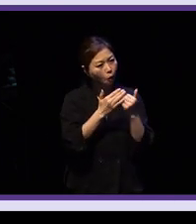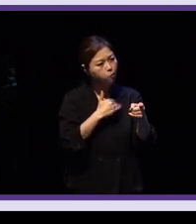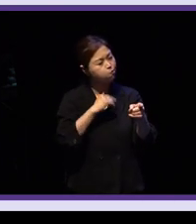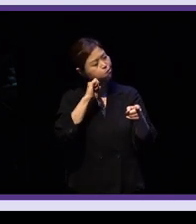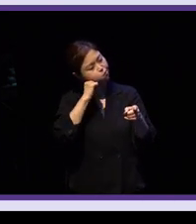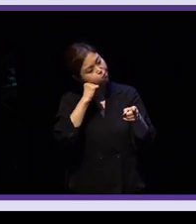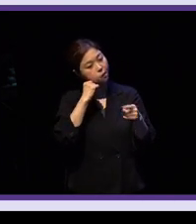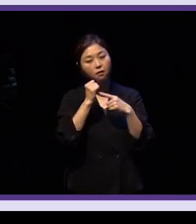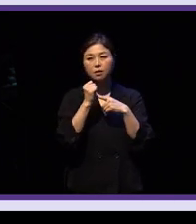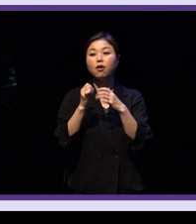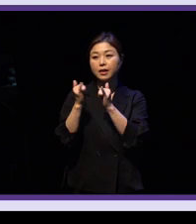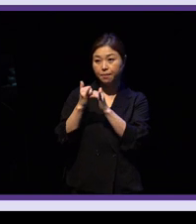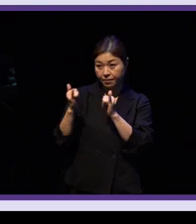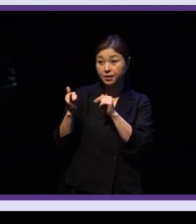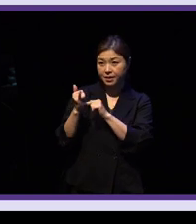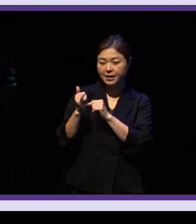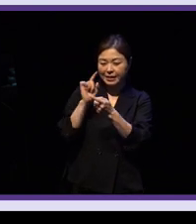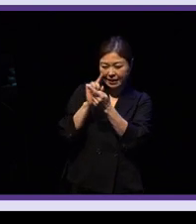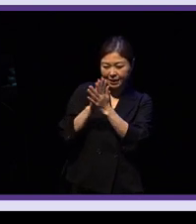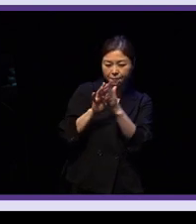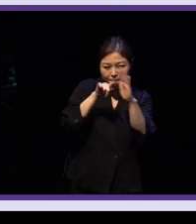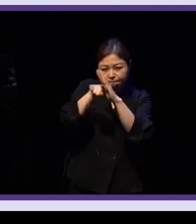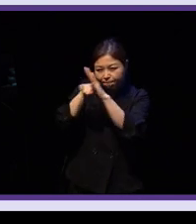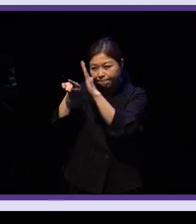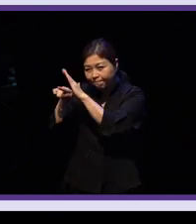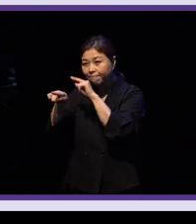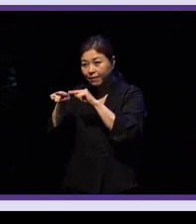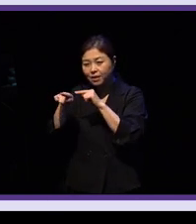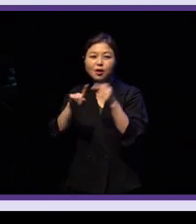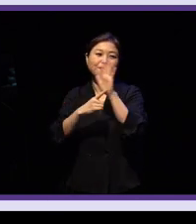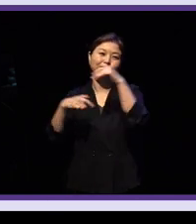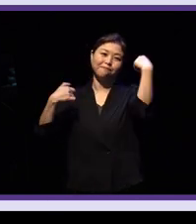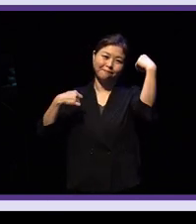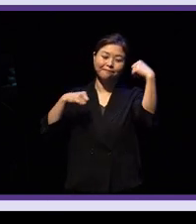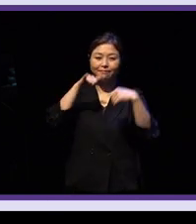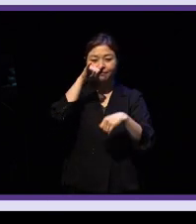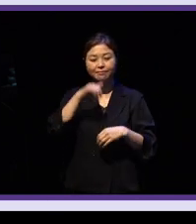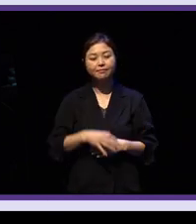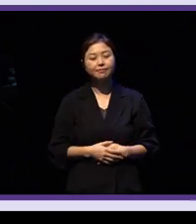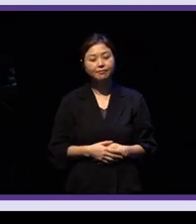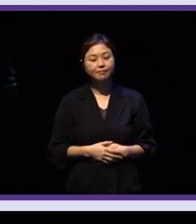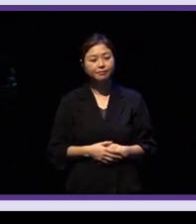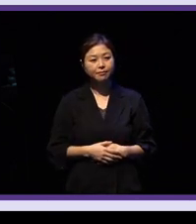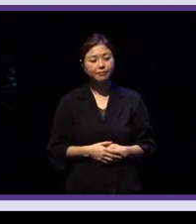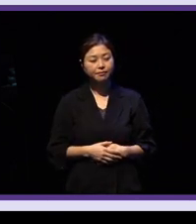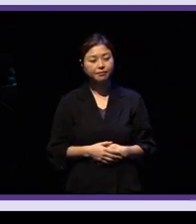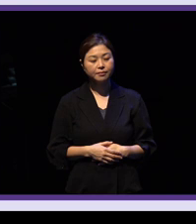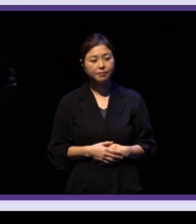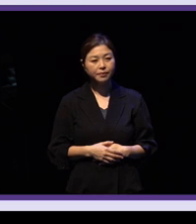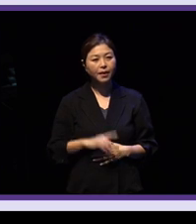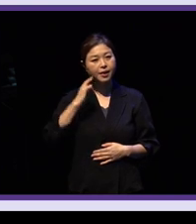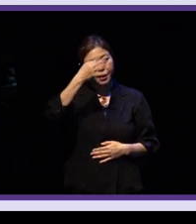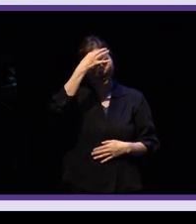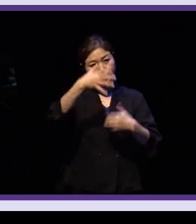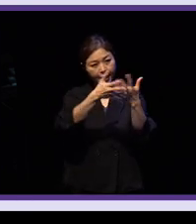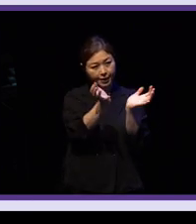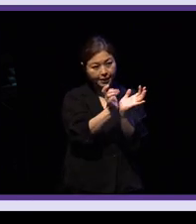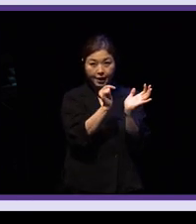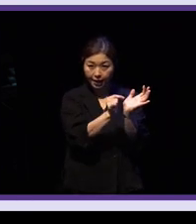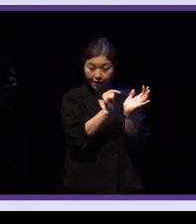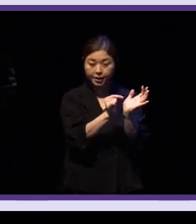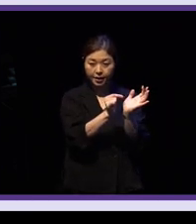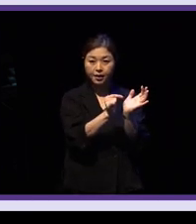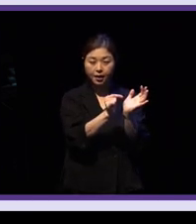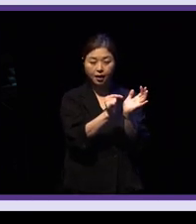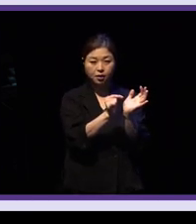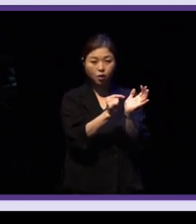우리 국민들을 찾아가는 프로그램 제공 사업입니다 그래서 저희가 그 예술 단체의